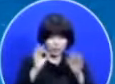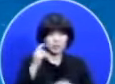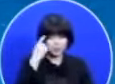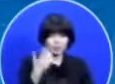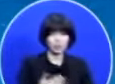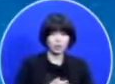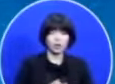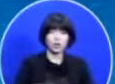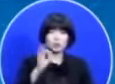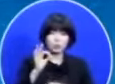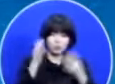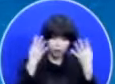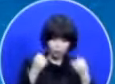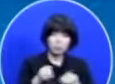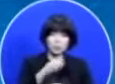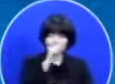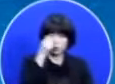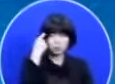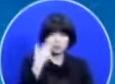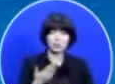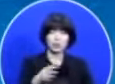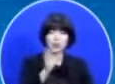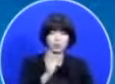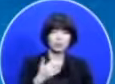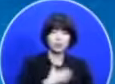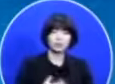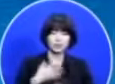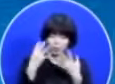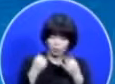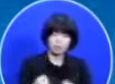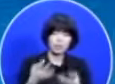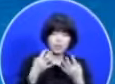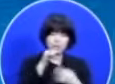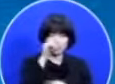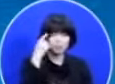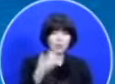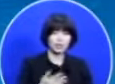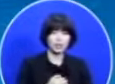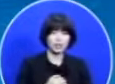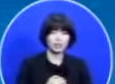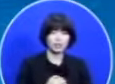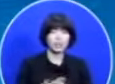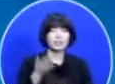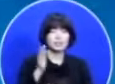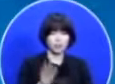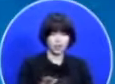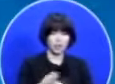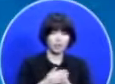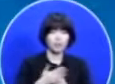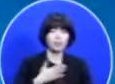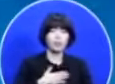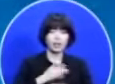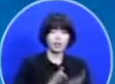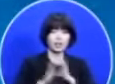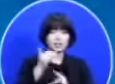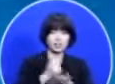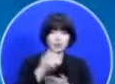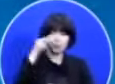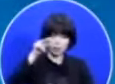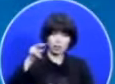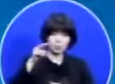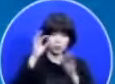얼마나 좋아요 돈 걱정이 얼마나 많아요 그러나 내가 예수님을 바라보는